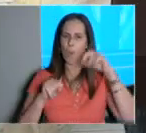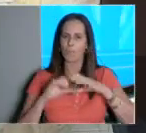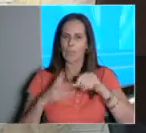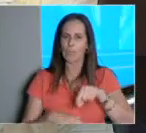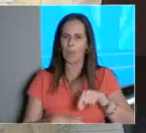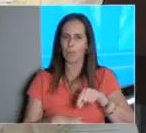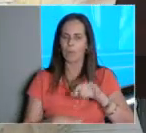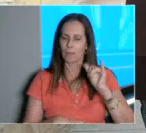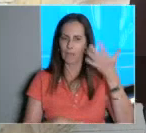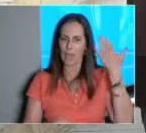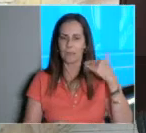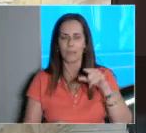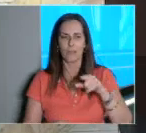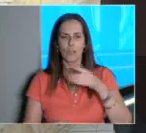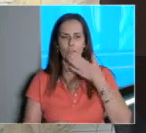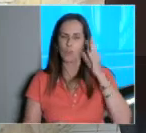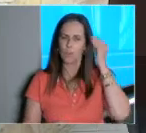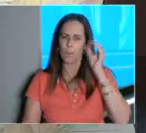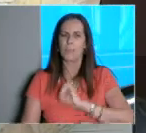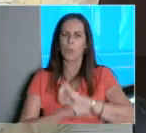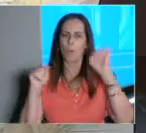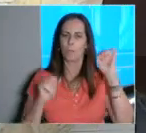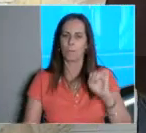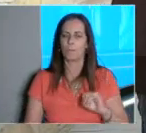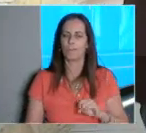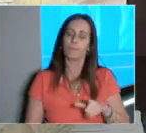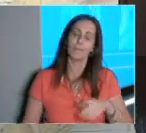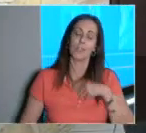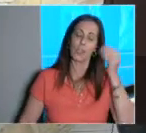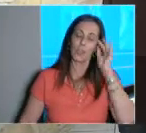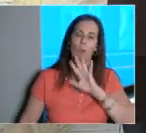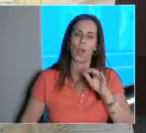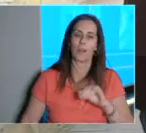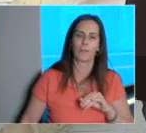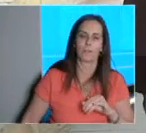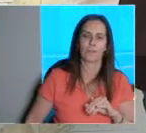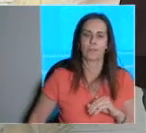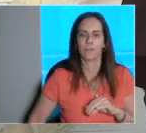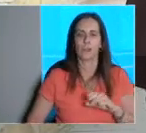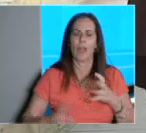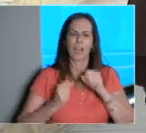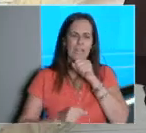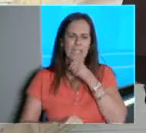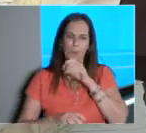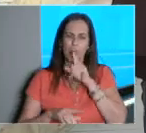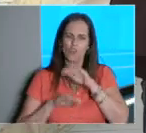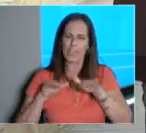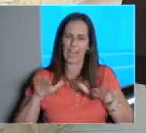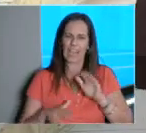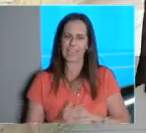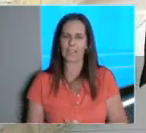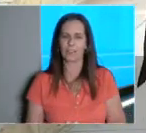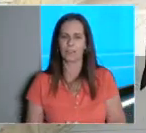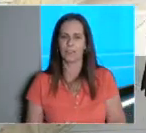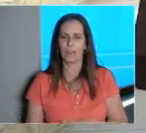נכון? תגיד לי, זה רק ירושלמים זוכרים מקומות לפי פיגועים. מה אני אעשה? אני חי פיגועים, זה ה... היינו נוסעים... אבל לתפסה ביחסית היא שקטה. כן, לא, לגמרי.